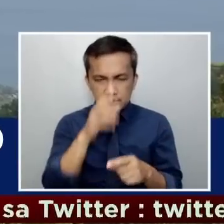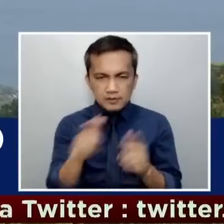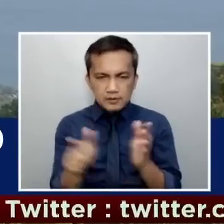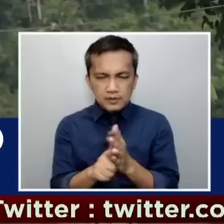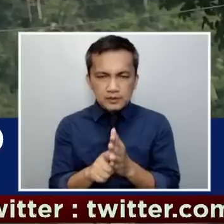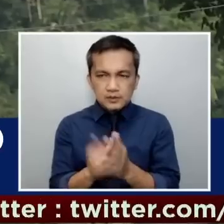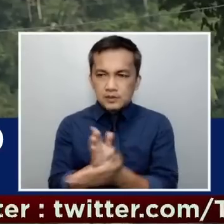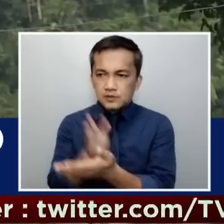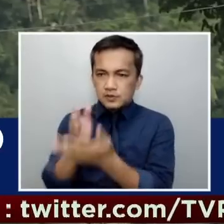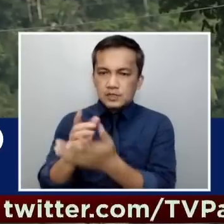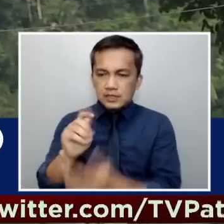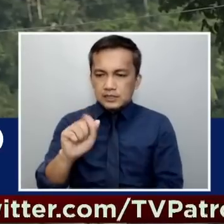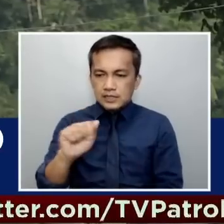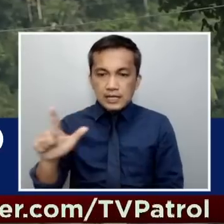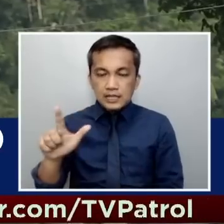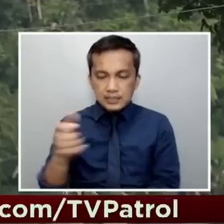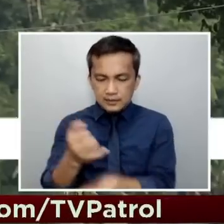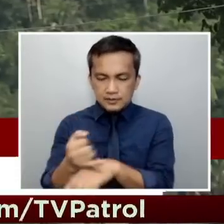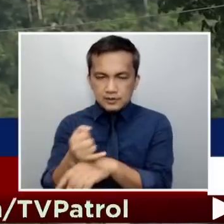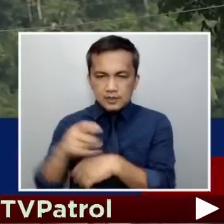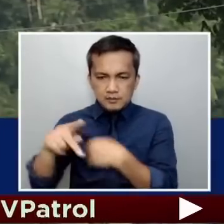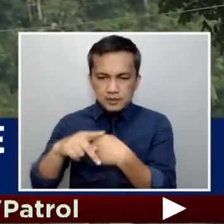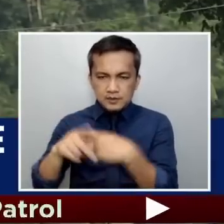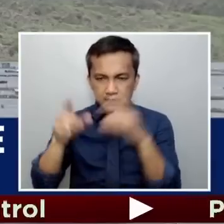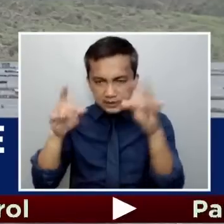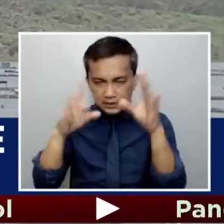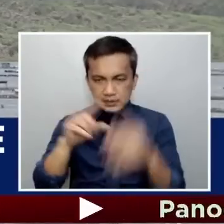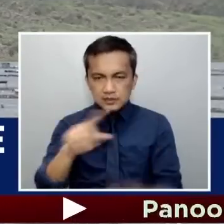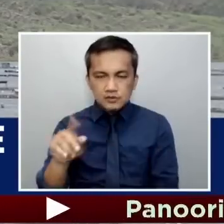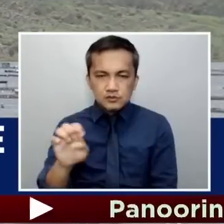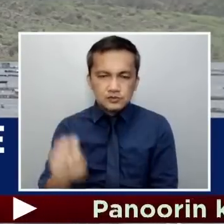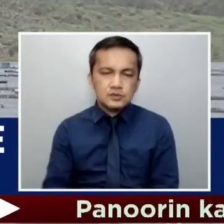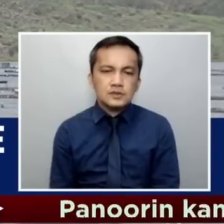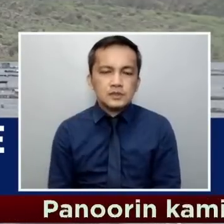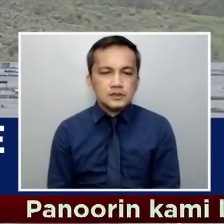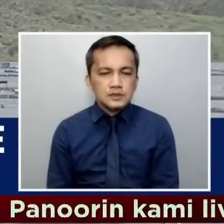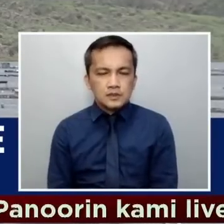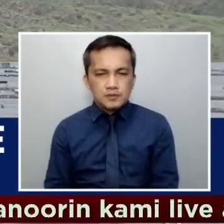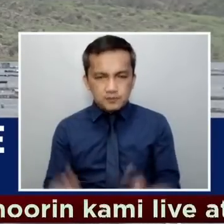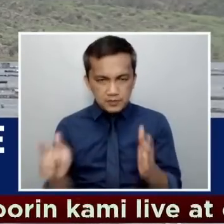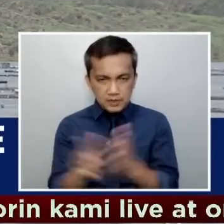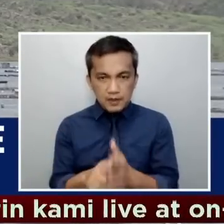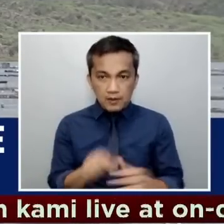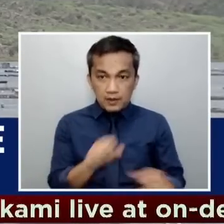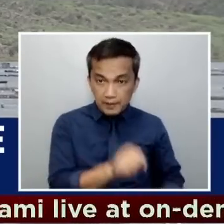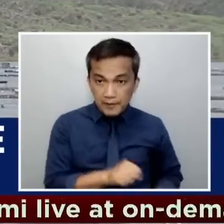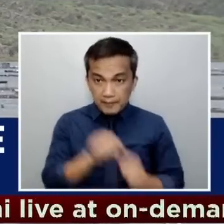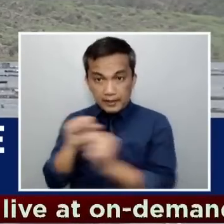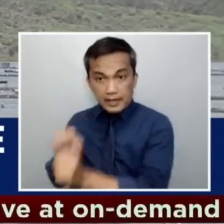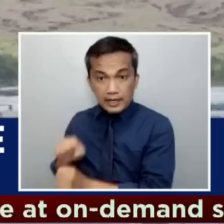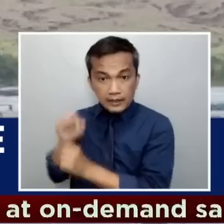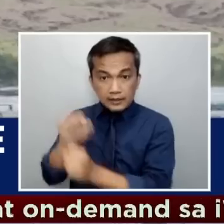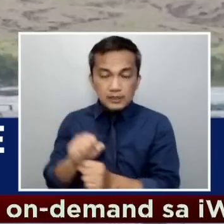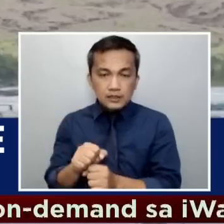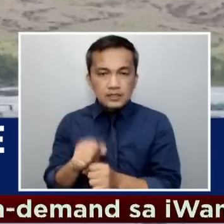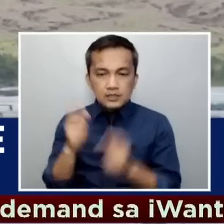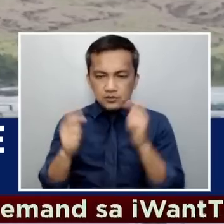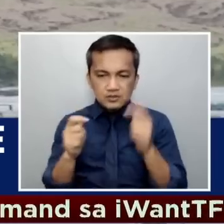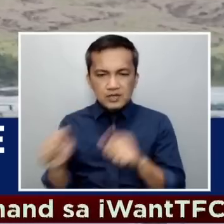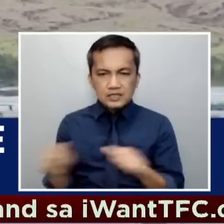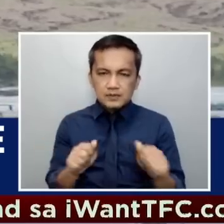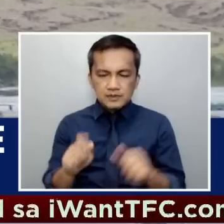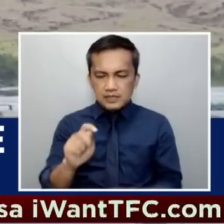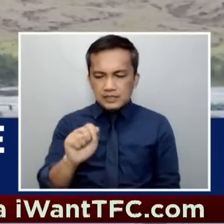Taal Volcano Island na permanent danger zone. Bawal maging ang pamamangka at iba pang tourism activities sa Taal